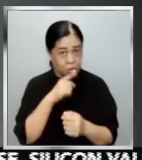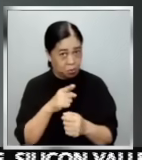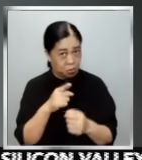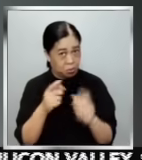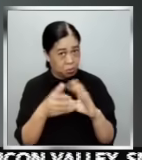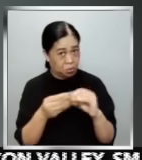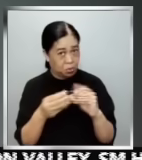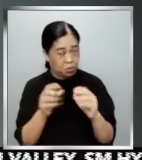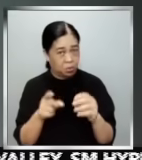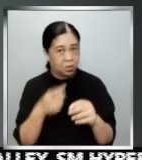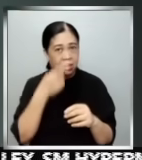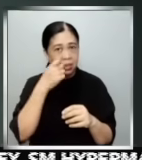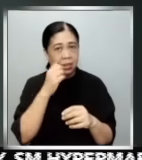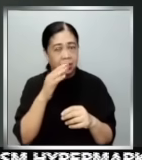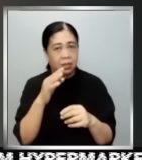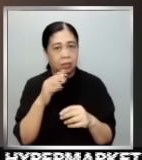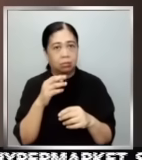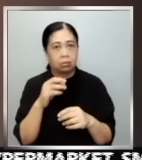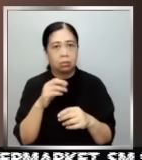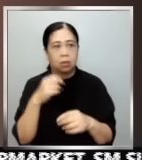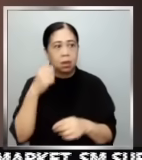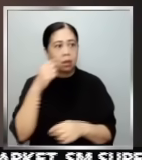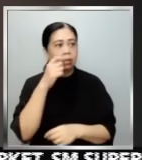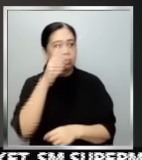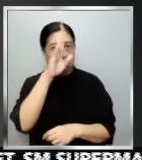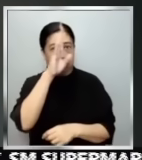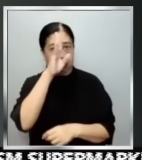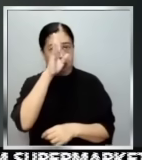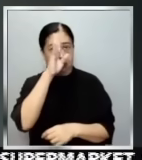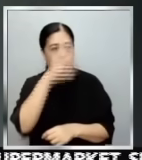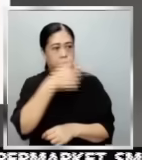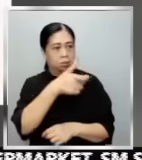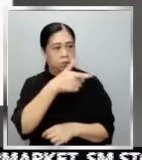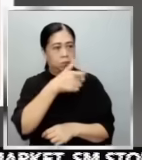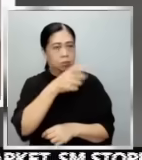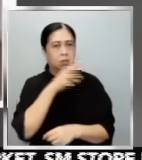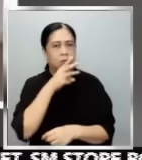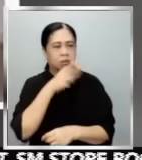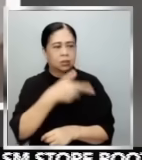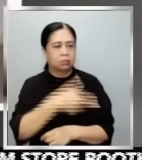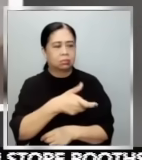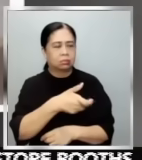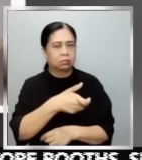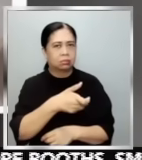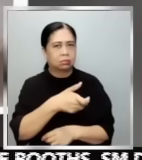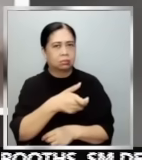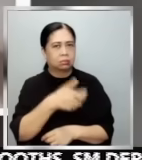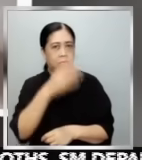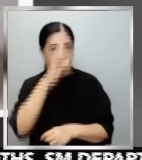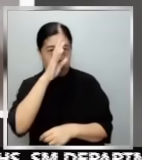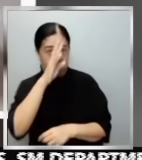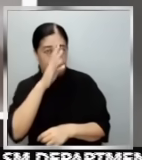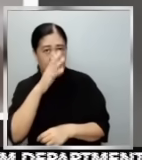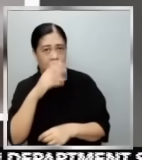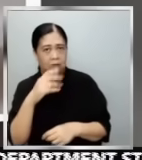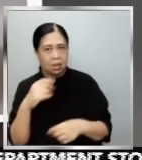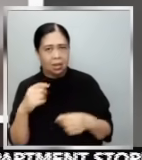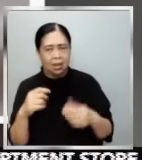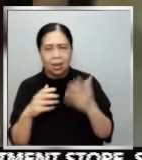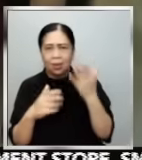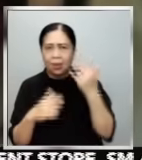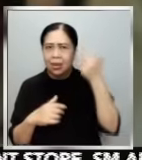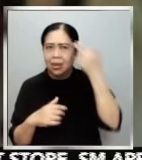kasi kung blindly nagpaputok ka sa isang tao na nasa tubig ah the chest Actually is a bigger